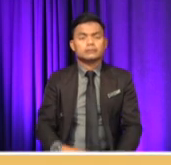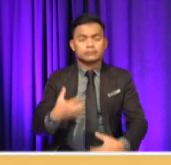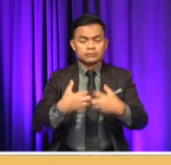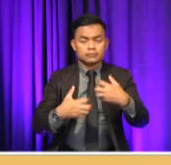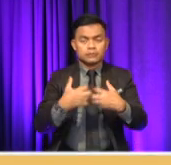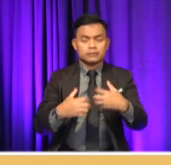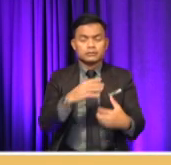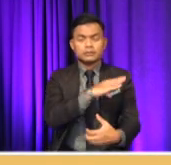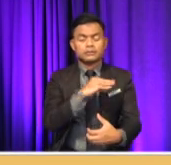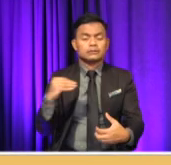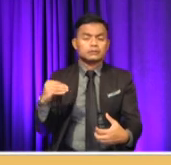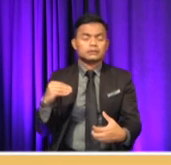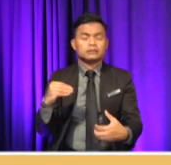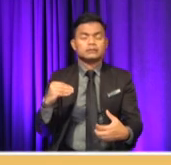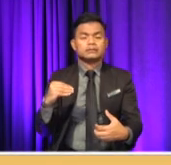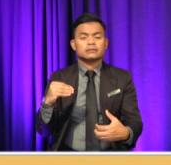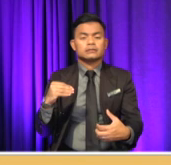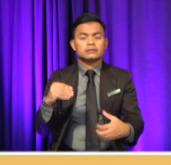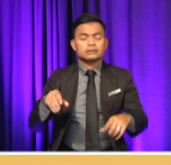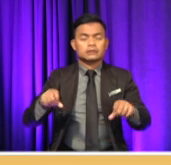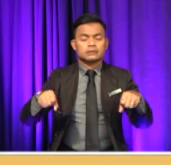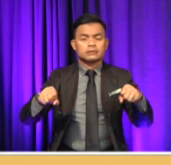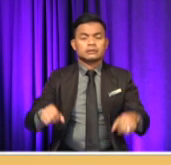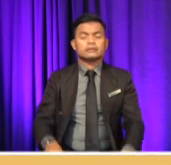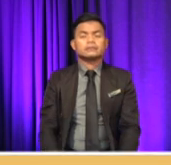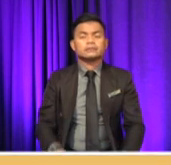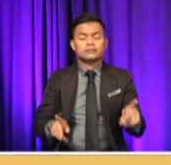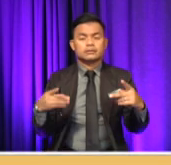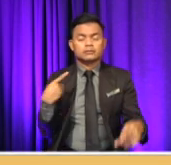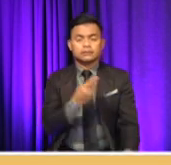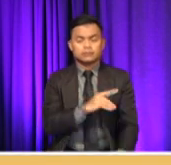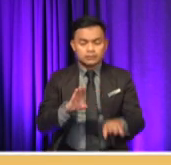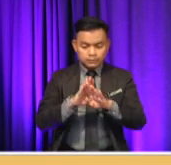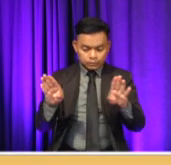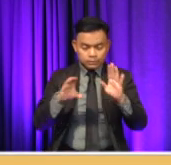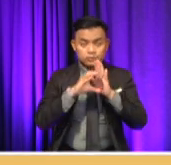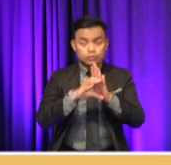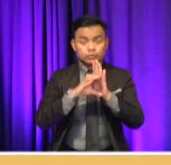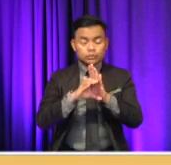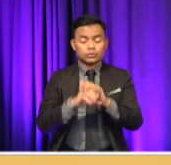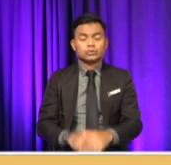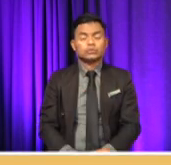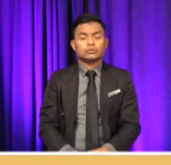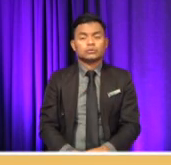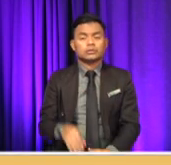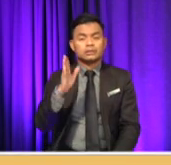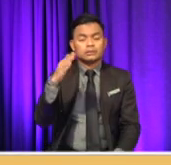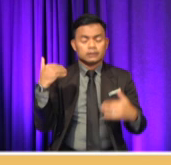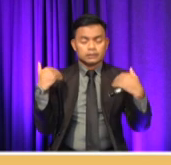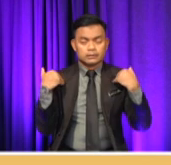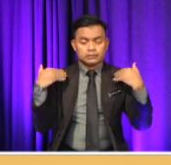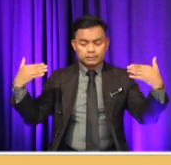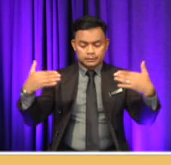komputer dan kendaraan jikalau kita ada buka contoh-contoh komponen elektrik biasanya akan ada penyambung